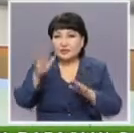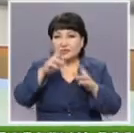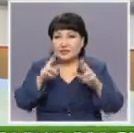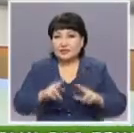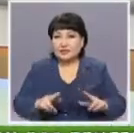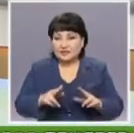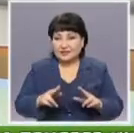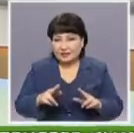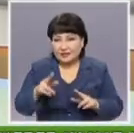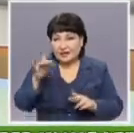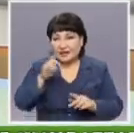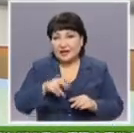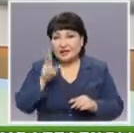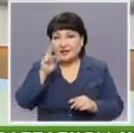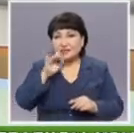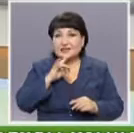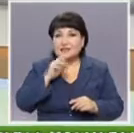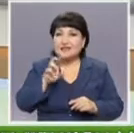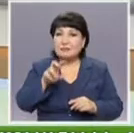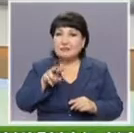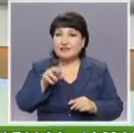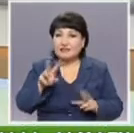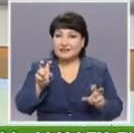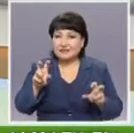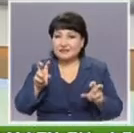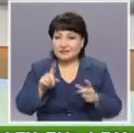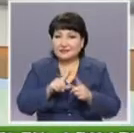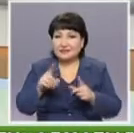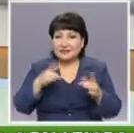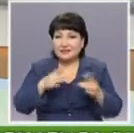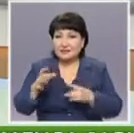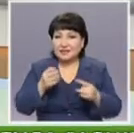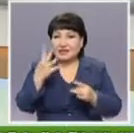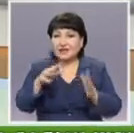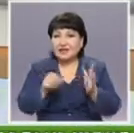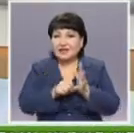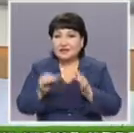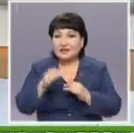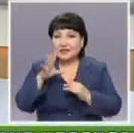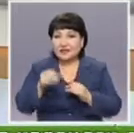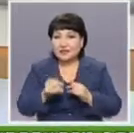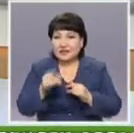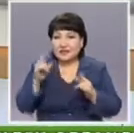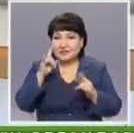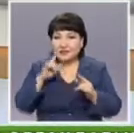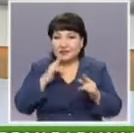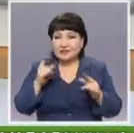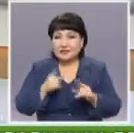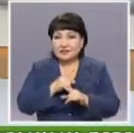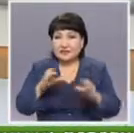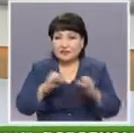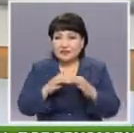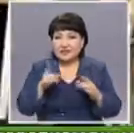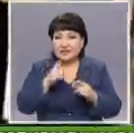қазақстандық Битлздің концерті өтпек. 46 жылдық тарихы бар ансамбльдің ескі әндерін жас таланттар орындайтын болады.